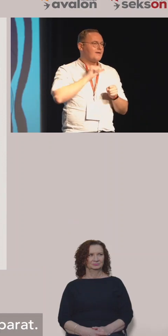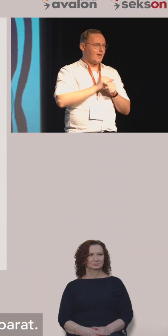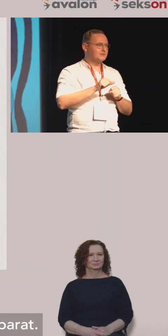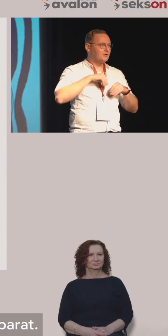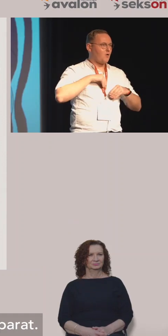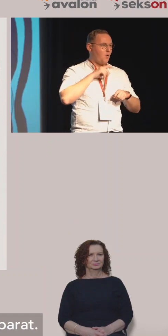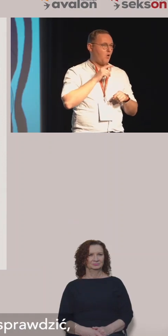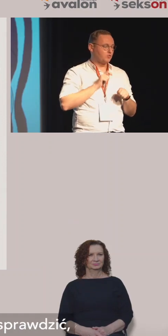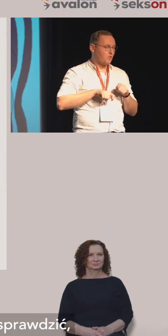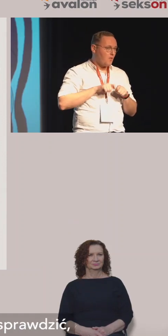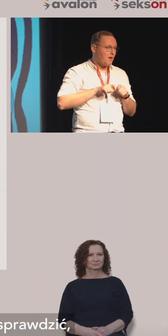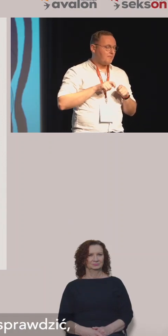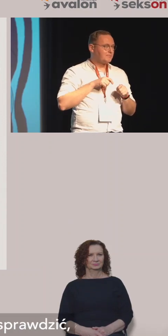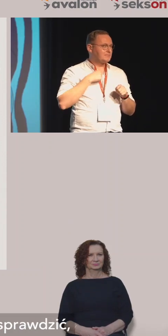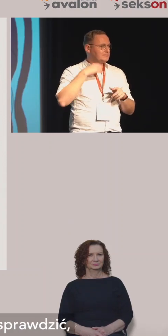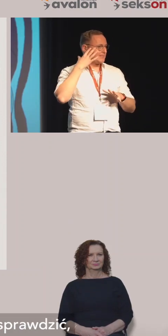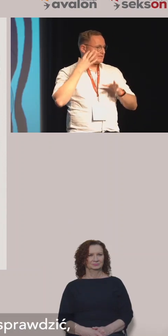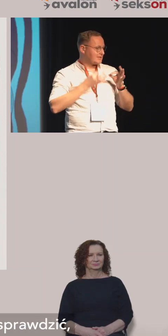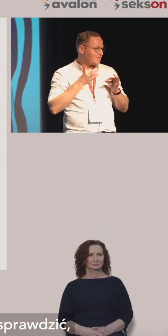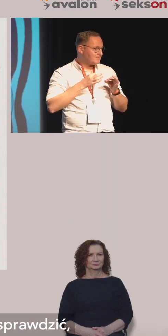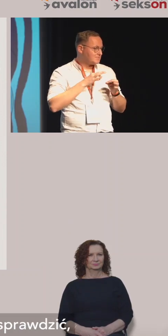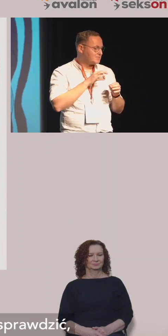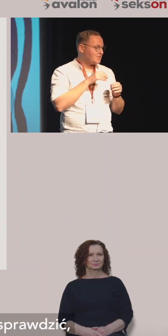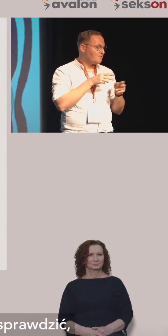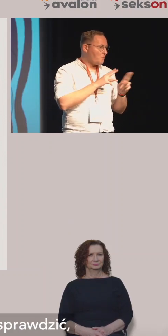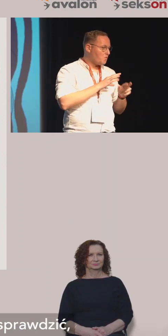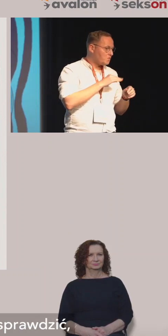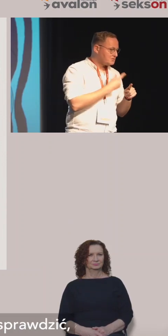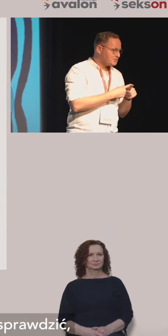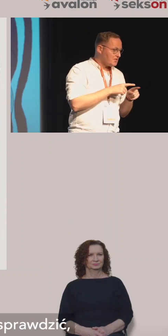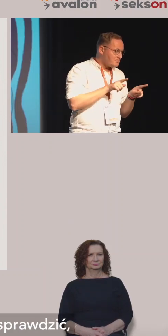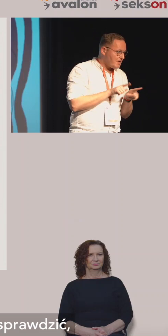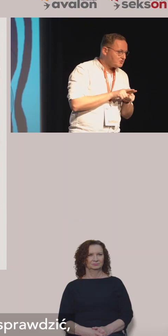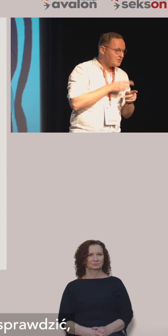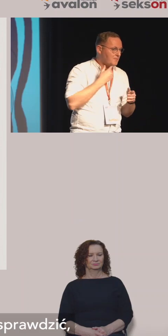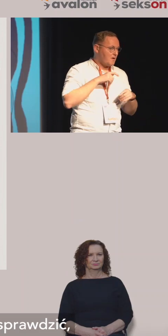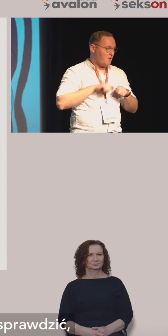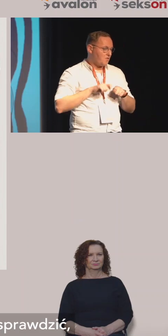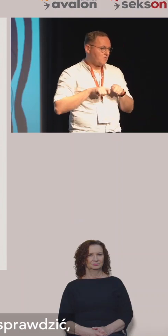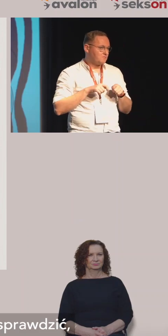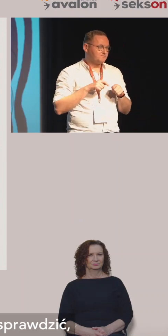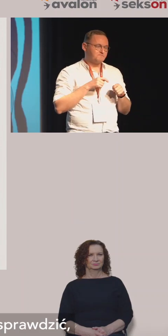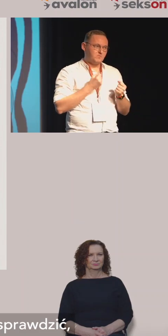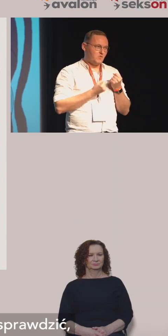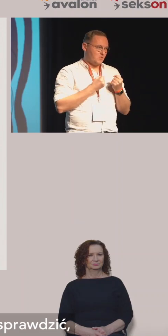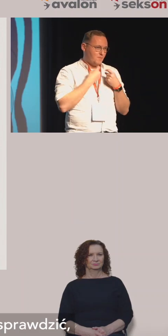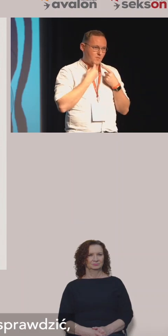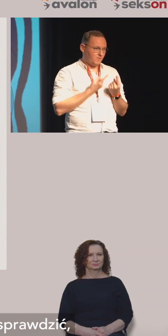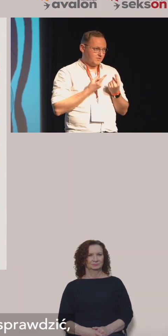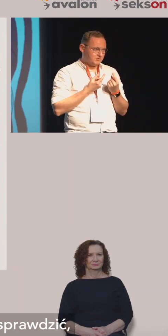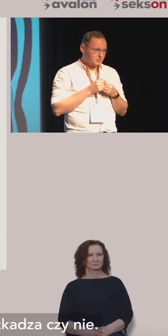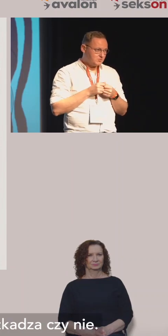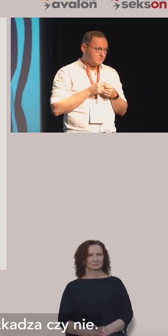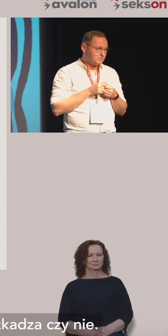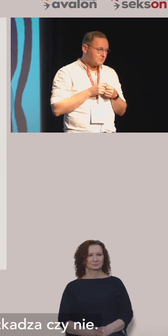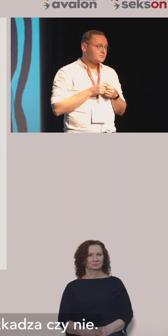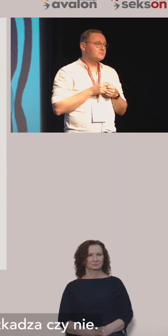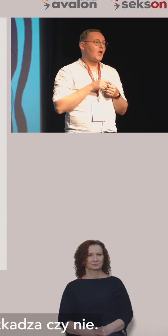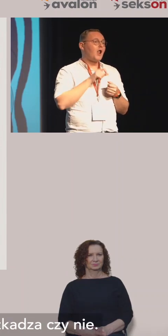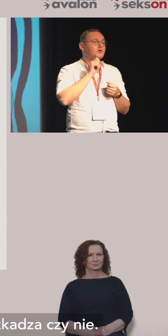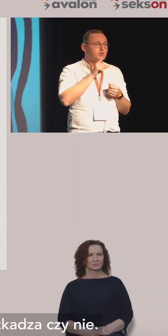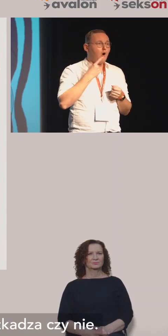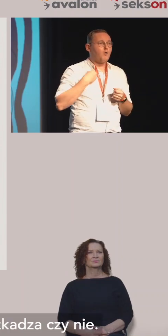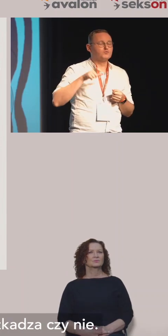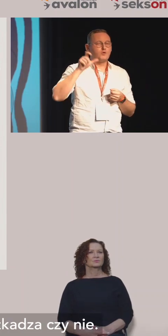jeżeli ściągnę aparat. Jeżeli mam aparat, no to wtedy mogę to w jakiś sposób sprawdzić. Ale tak naprawdę